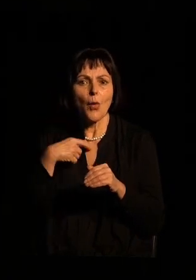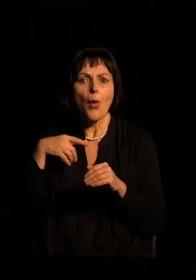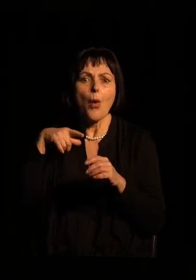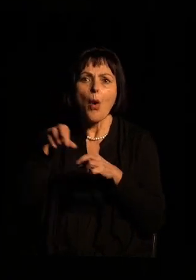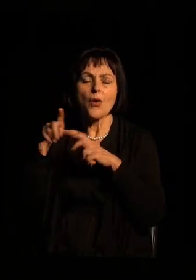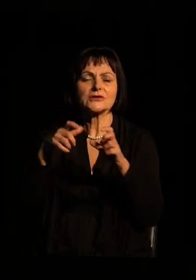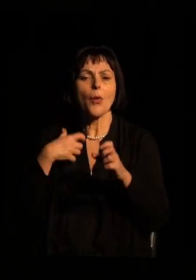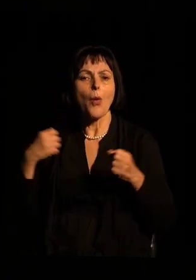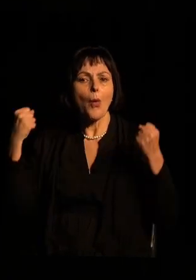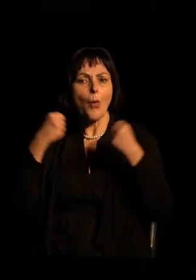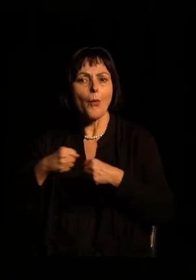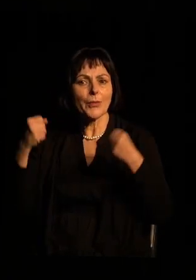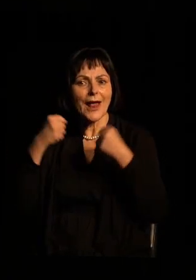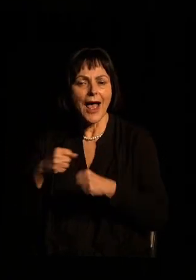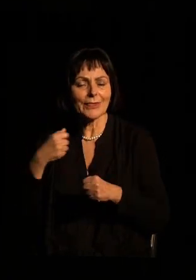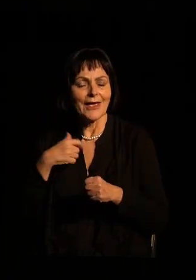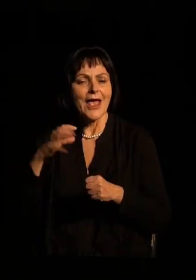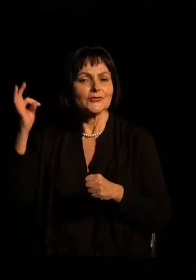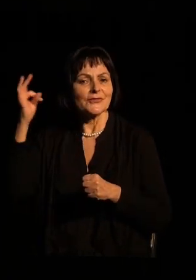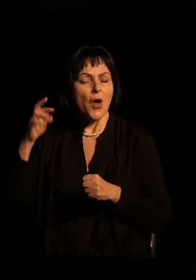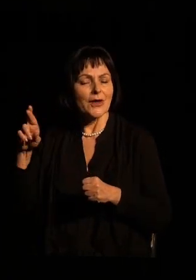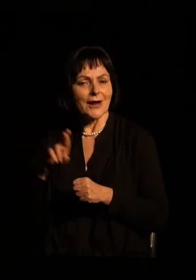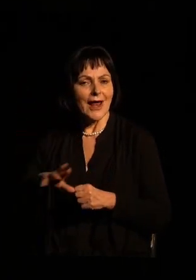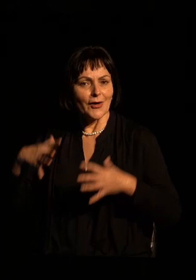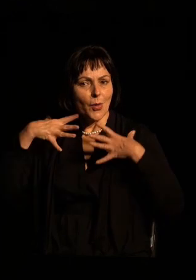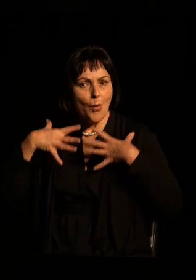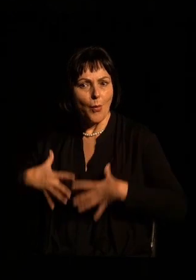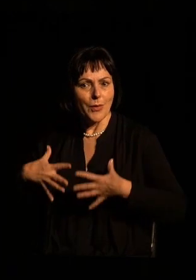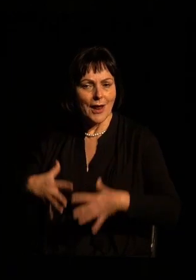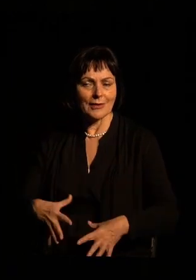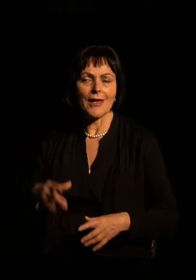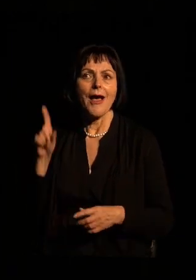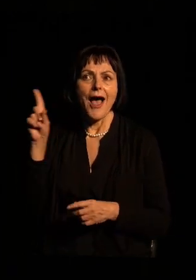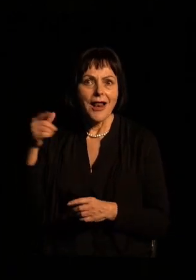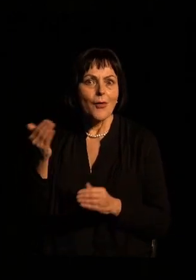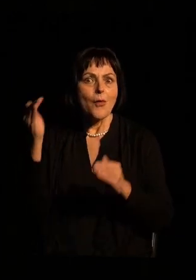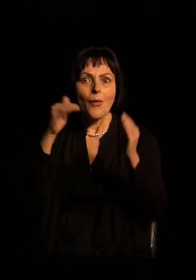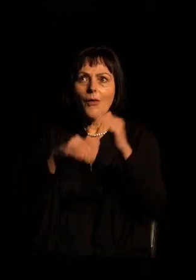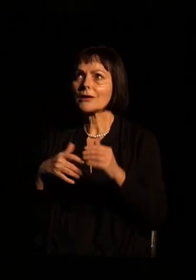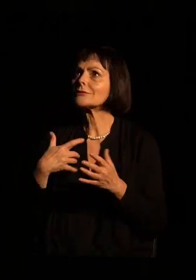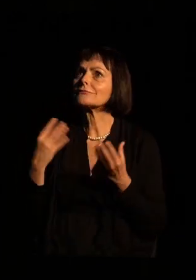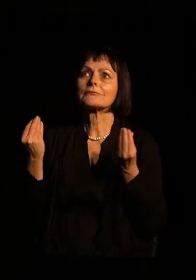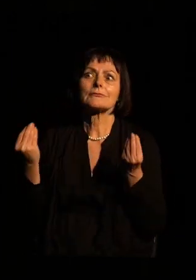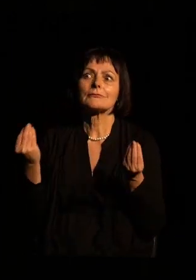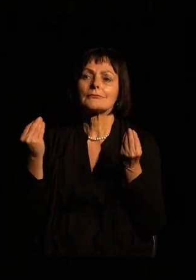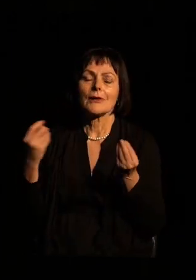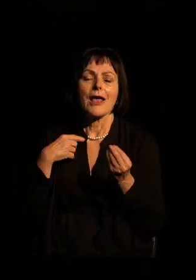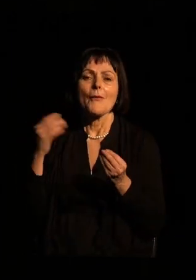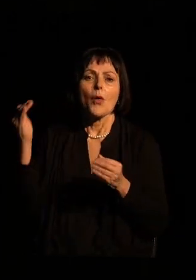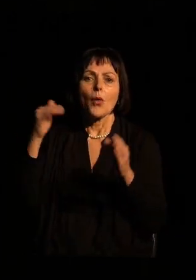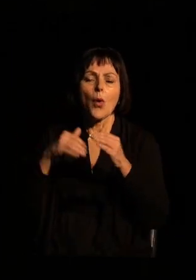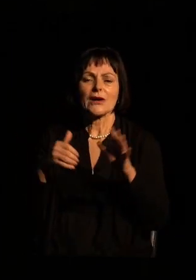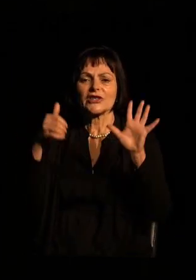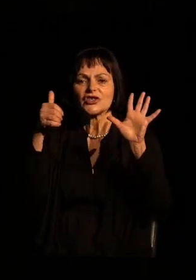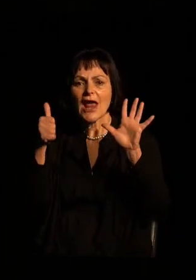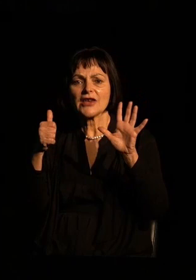bardzo wciąż jeszcze teraz ubrani w te swoje regionalne ubiory. No ale w górach coś niesamowitego, bo góry tam są